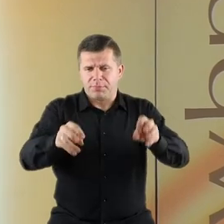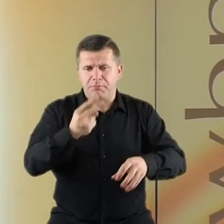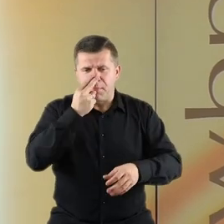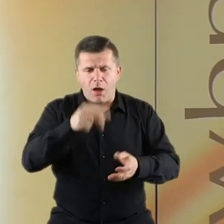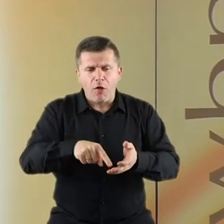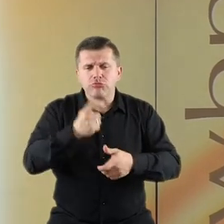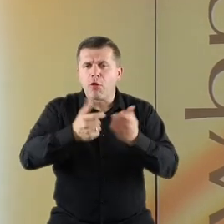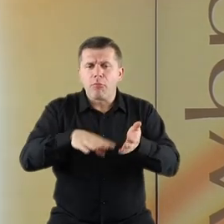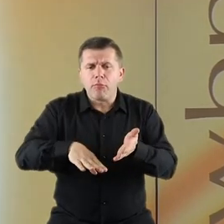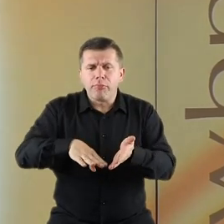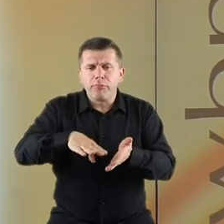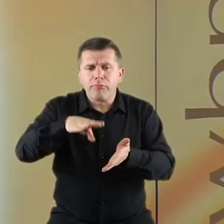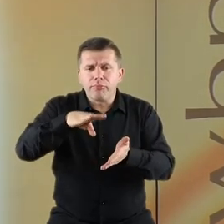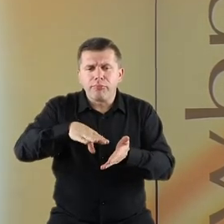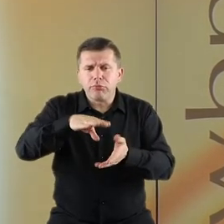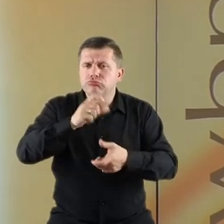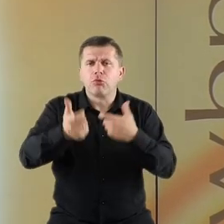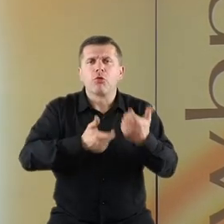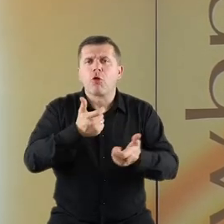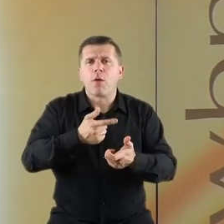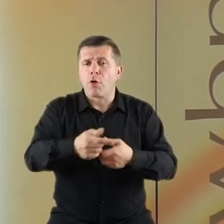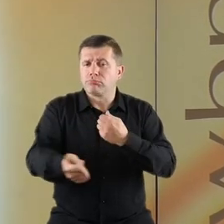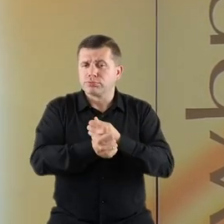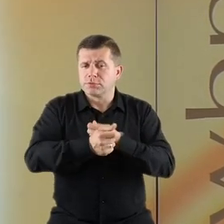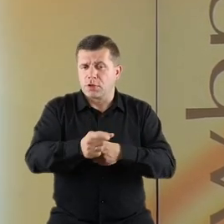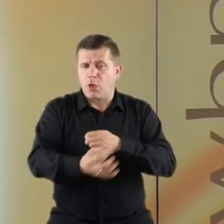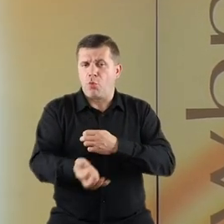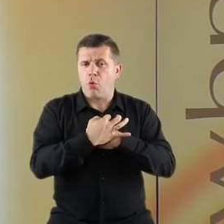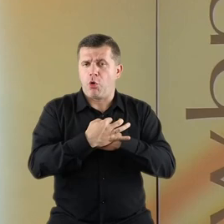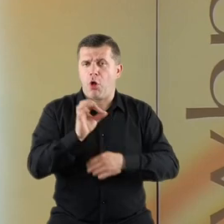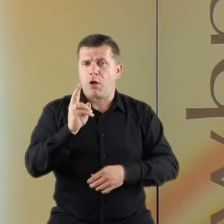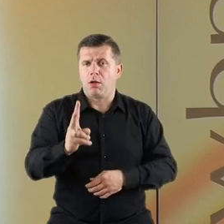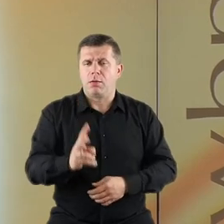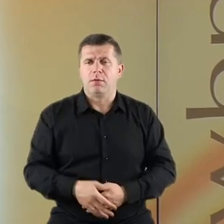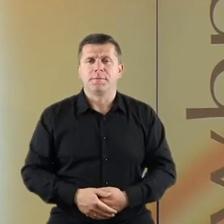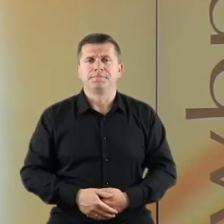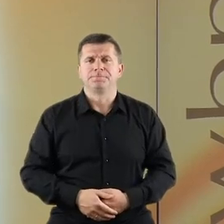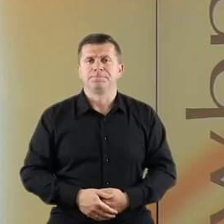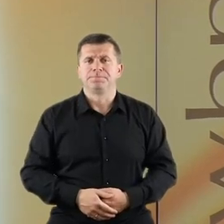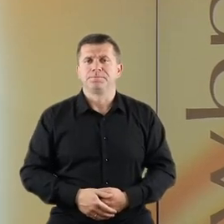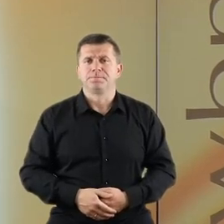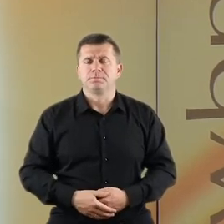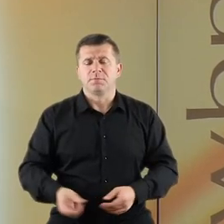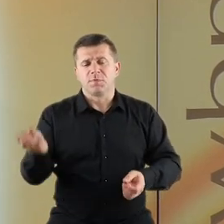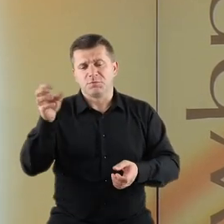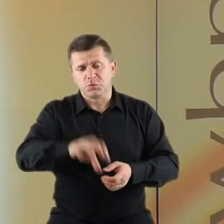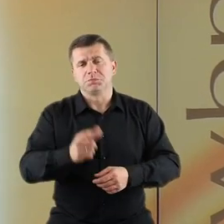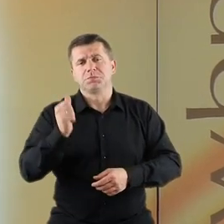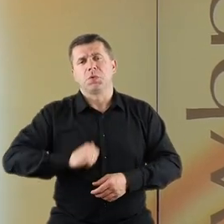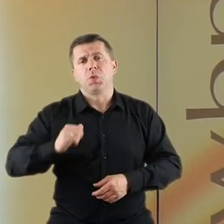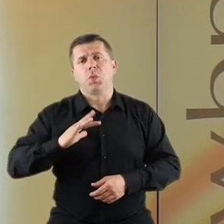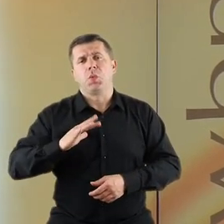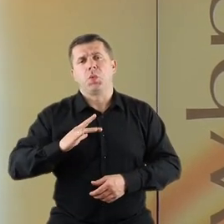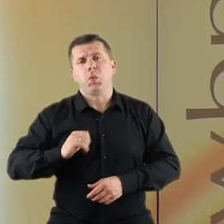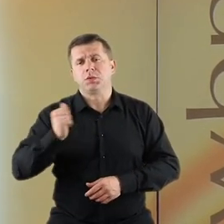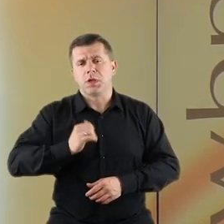się z owego białka w wodzie utworzy bo to jest przyczyną uroków a więc wrzucamy i czekamy a potem